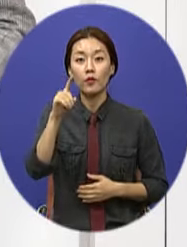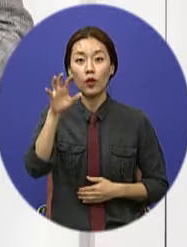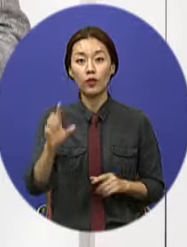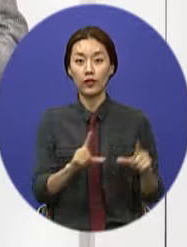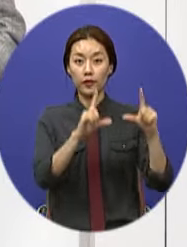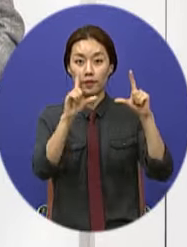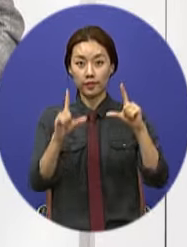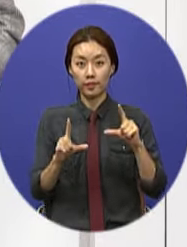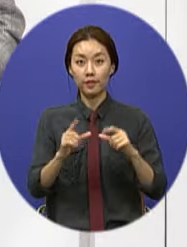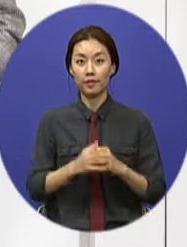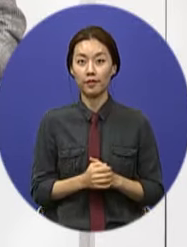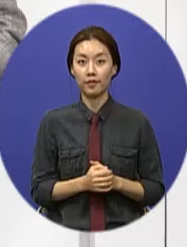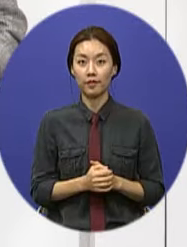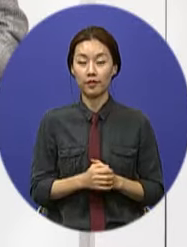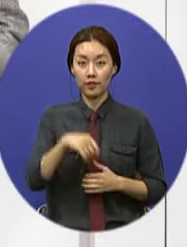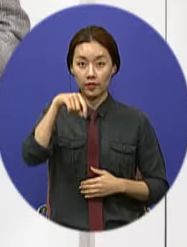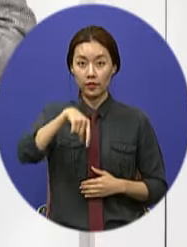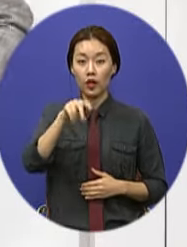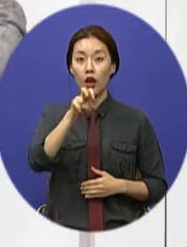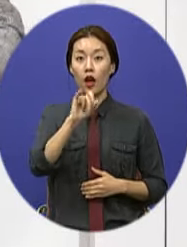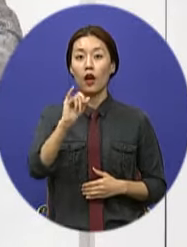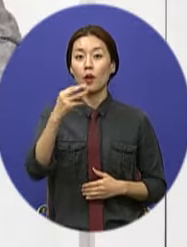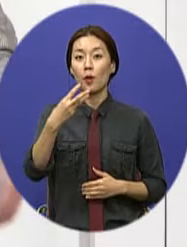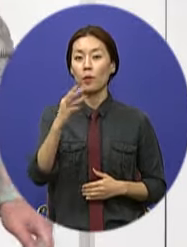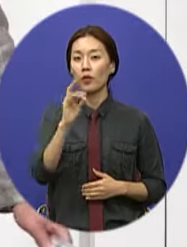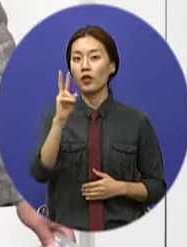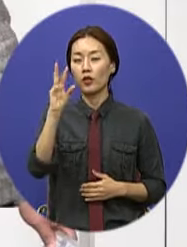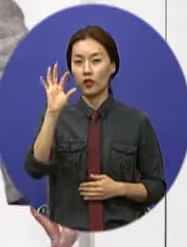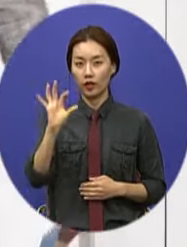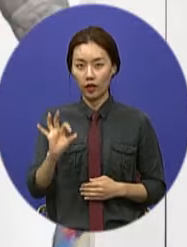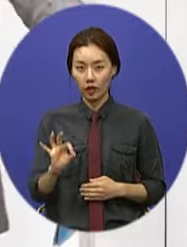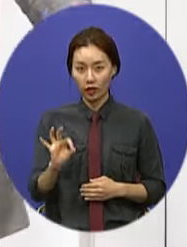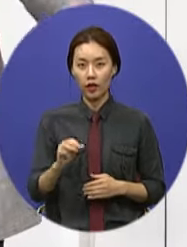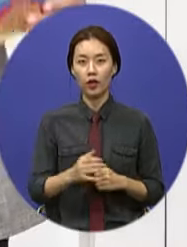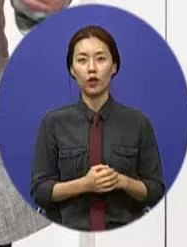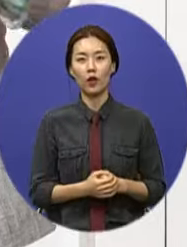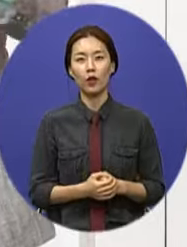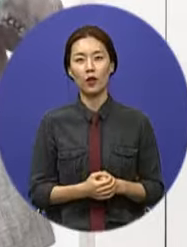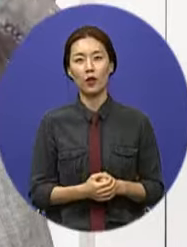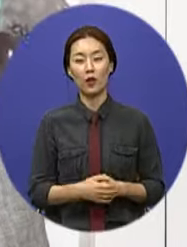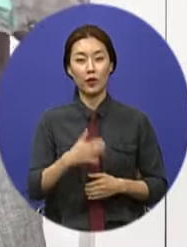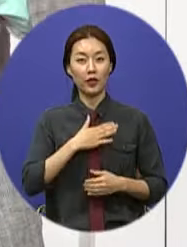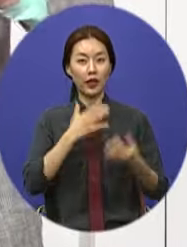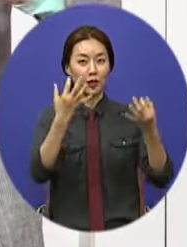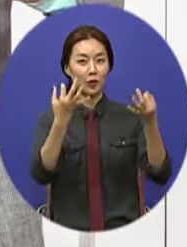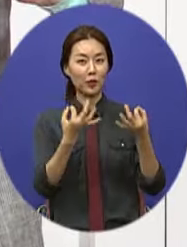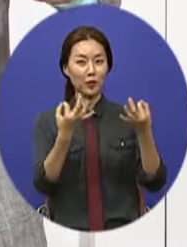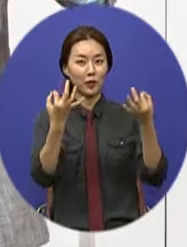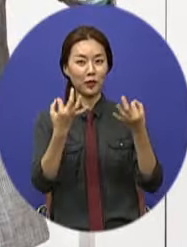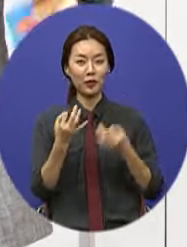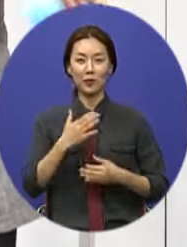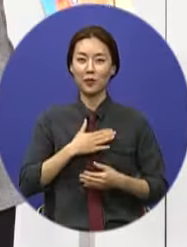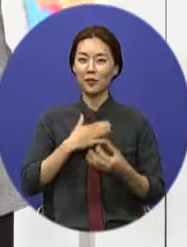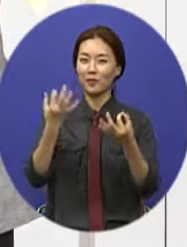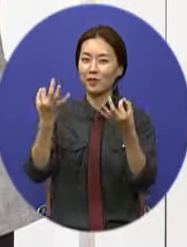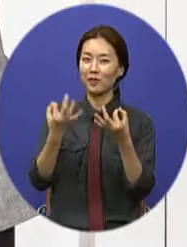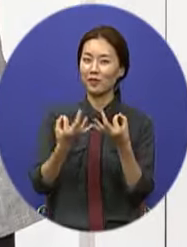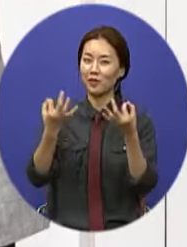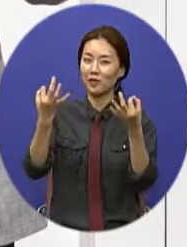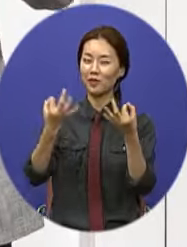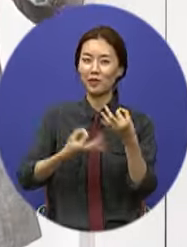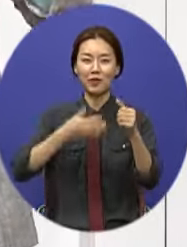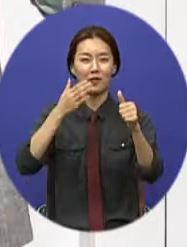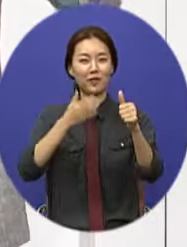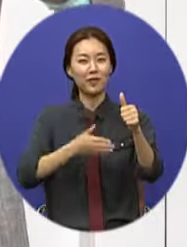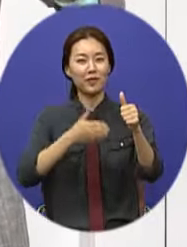어디에서 사세요? 예, 밀양이에. 밀양. 밀양. 밀양. 날짜 봐서, 날짜 봐서,